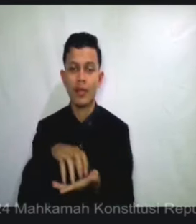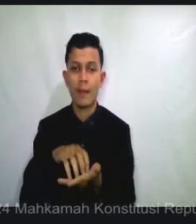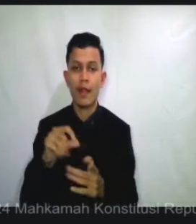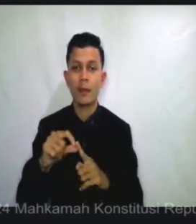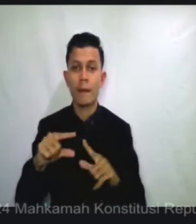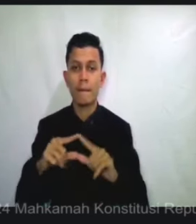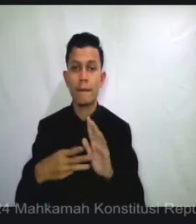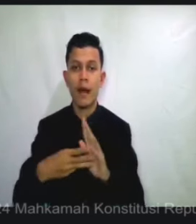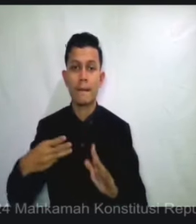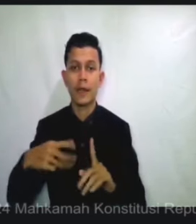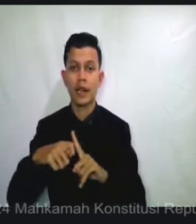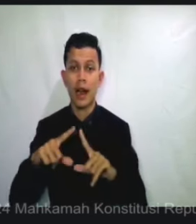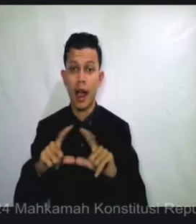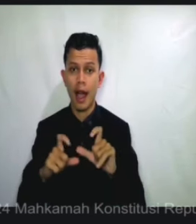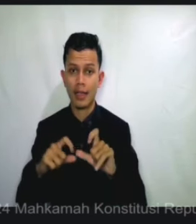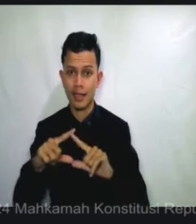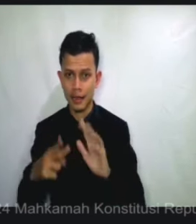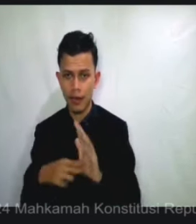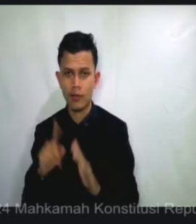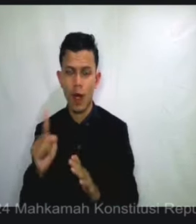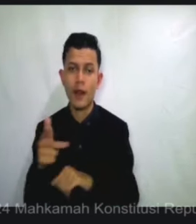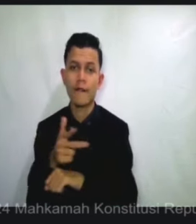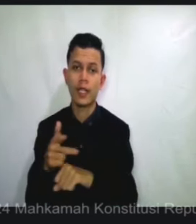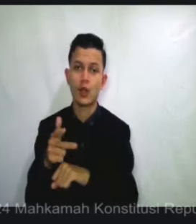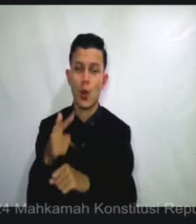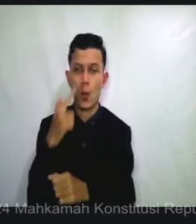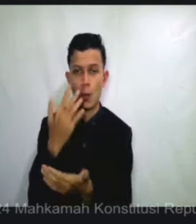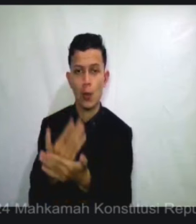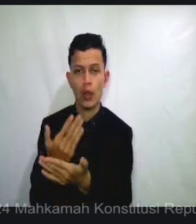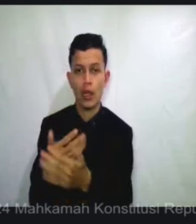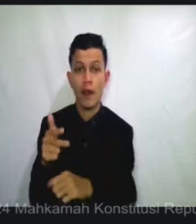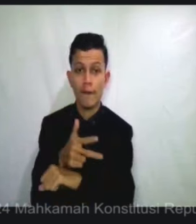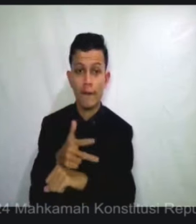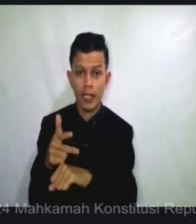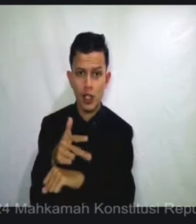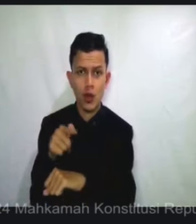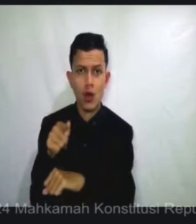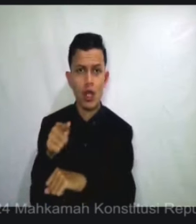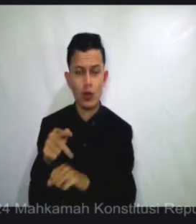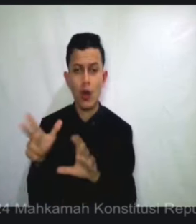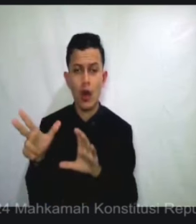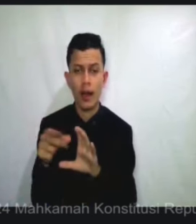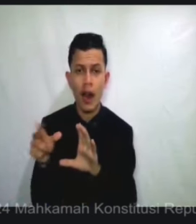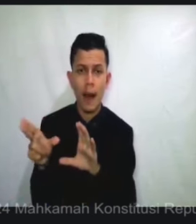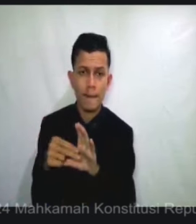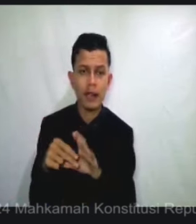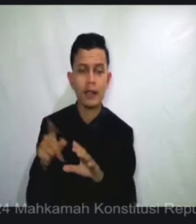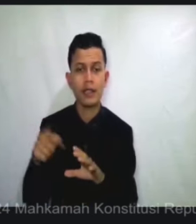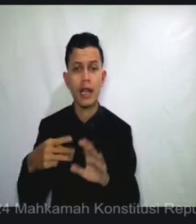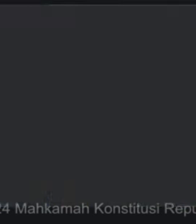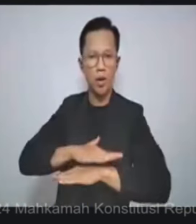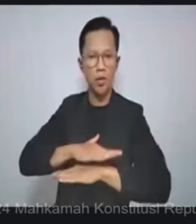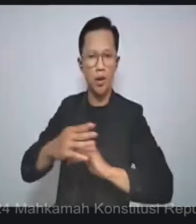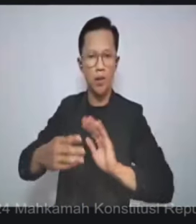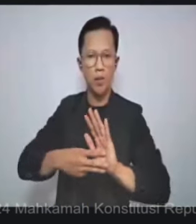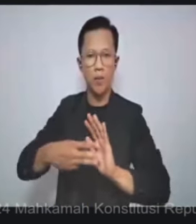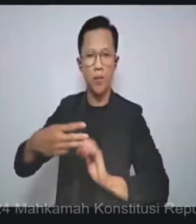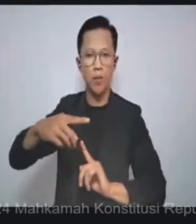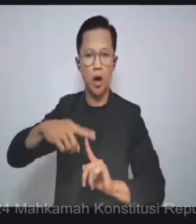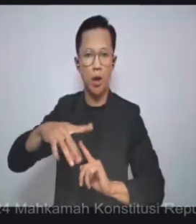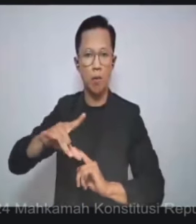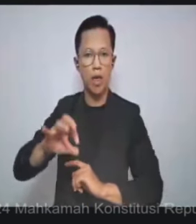video yang dijadikan bukti oleh pemohon tayangan video yang dijadikan bukti merupakan rekaman berita Metro TV yang